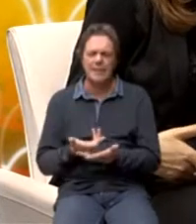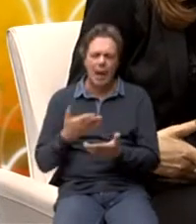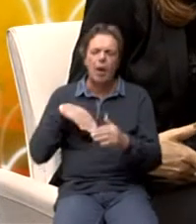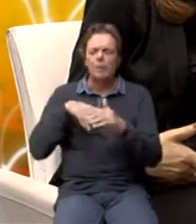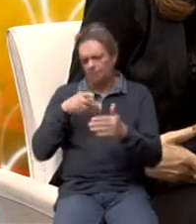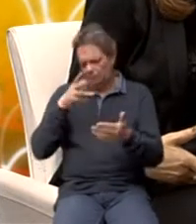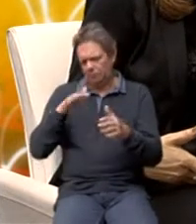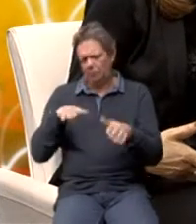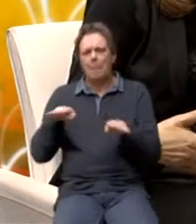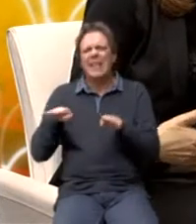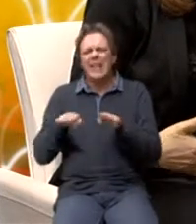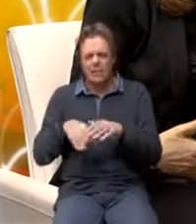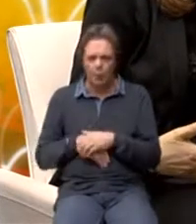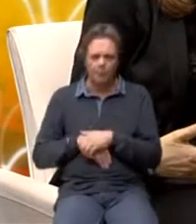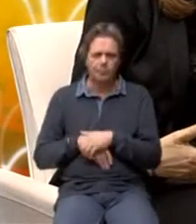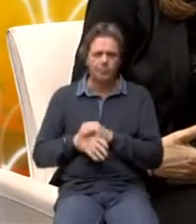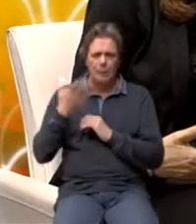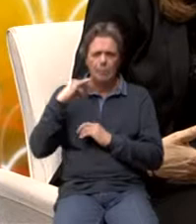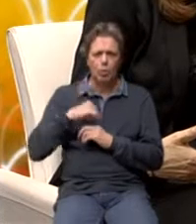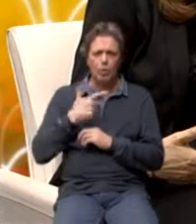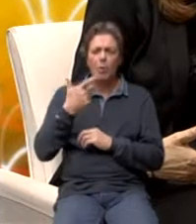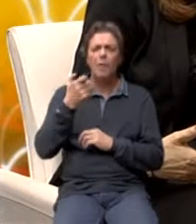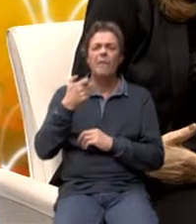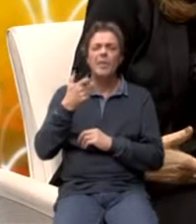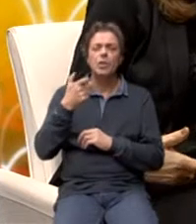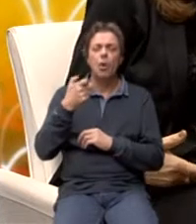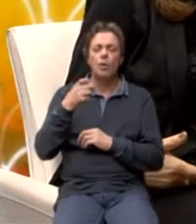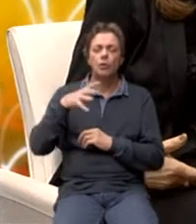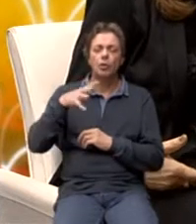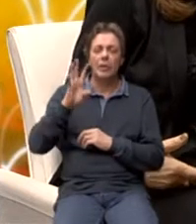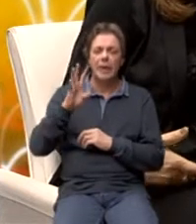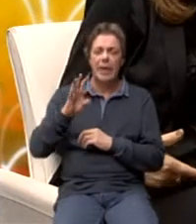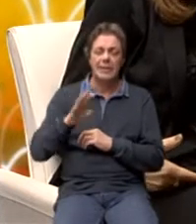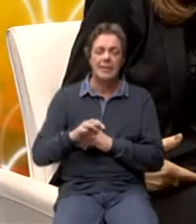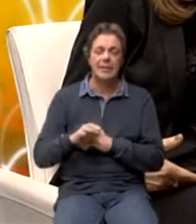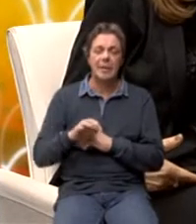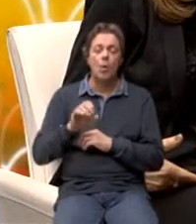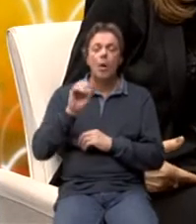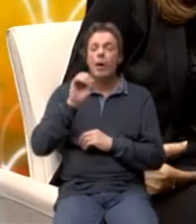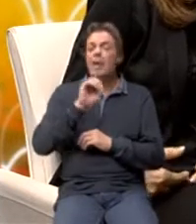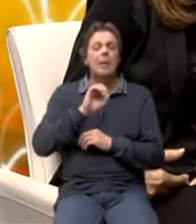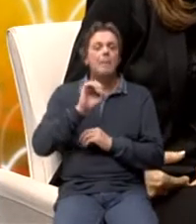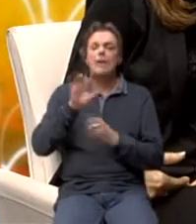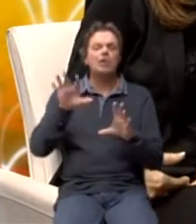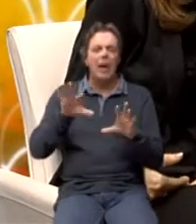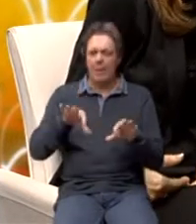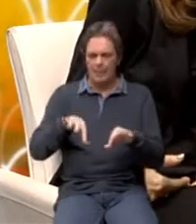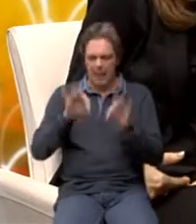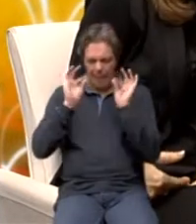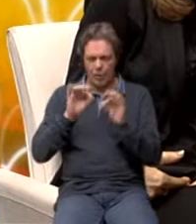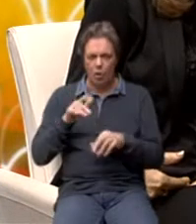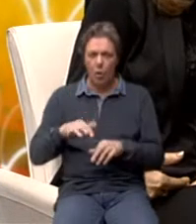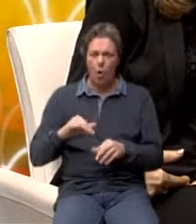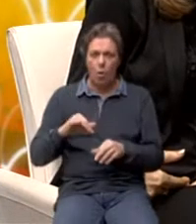ministarstva. Radite službene kontrole. Prošle godine je bilo 214, 15 uzoraka, ništa nije nađeno. Ove godine je